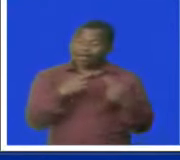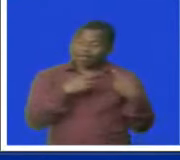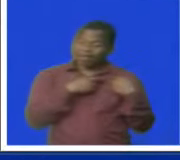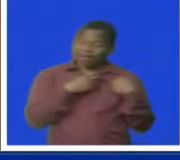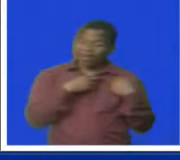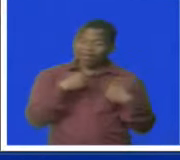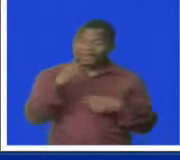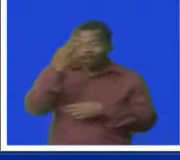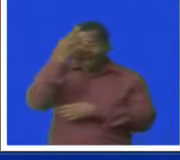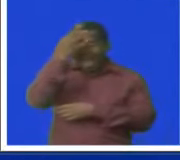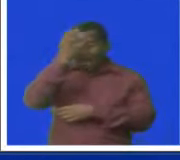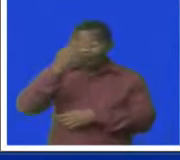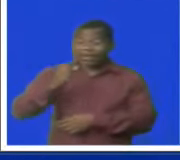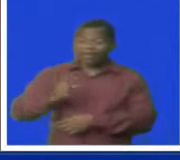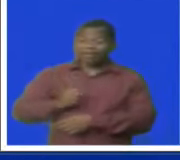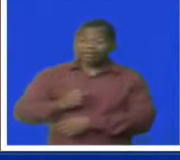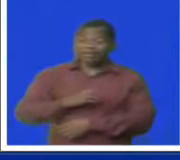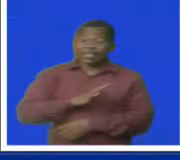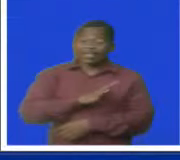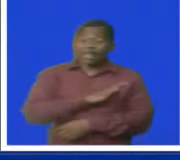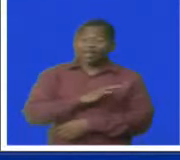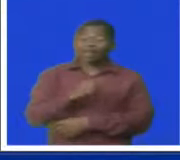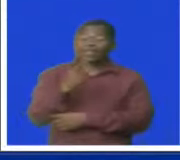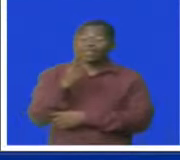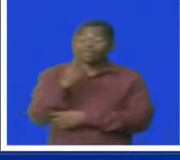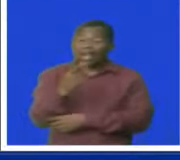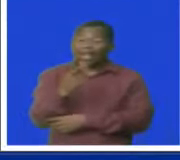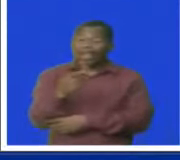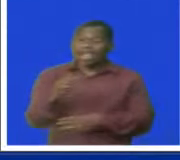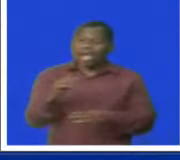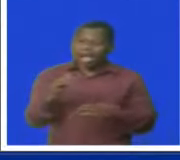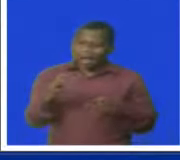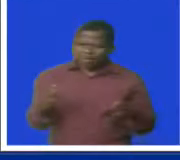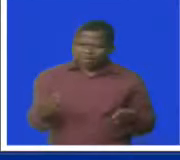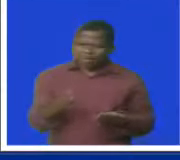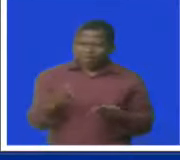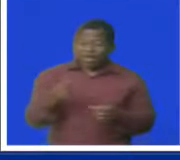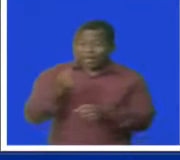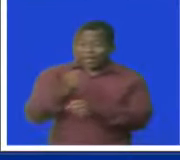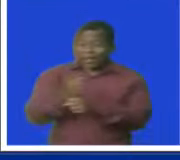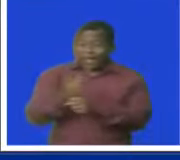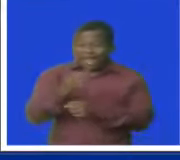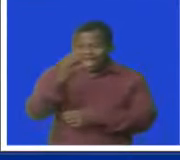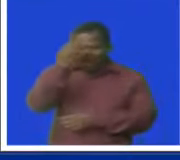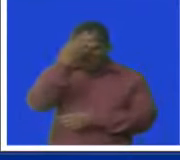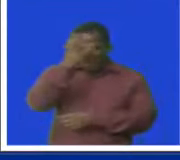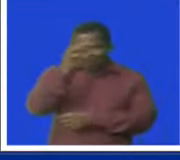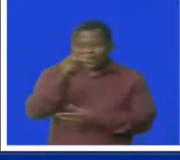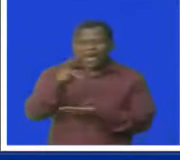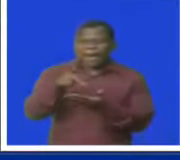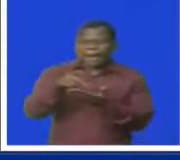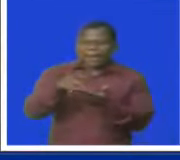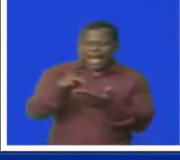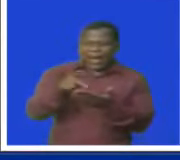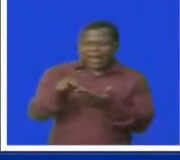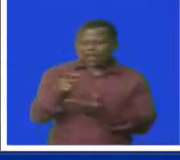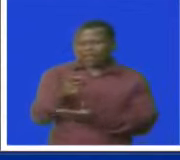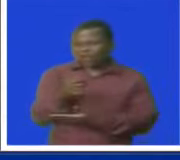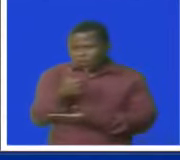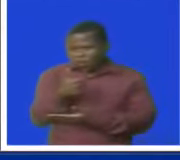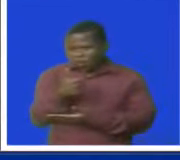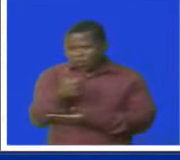letisebenti lebetingabhadali kahle le mali ye-rent seticalile kubhadaliswa kahle. Indvuna